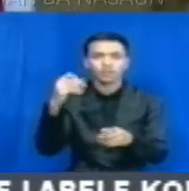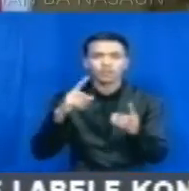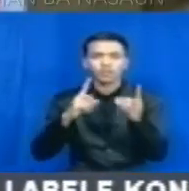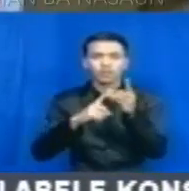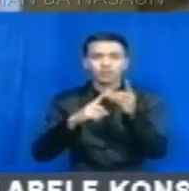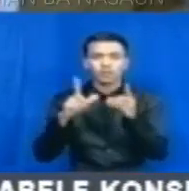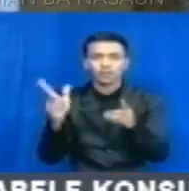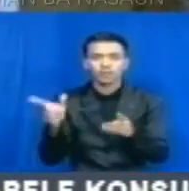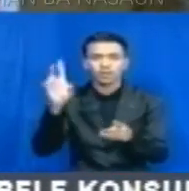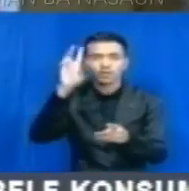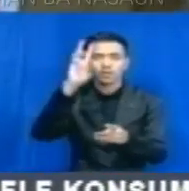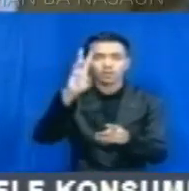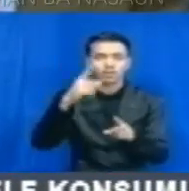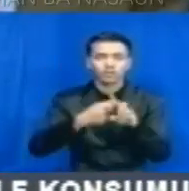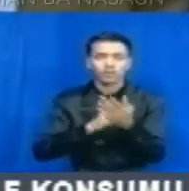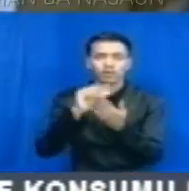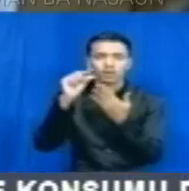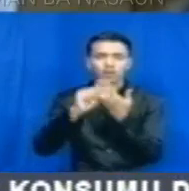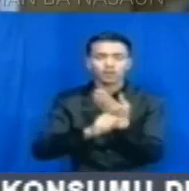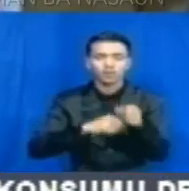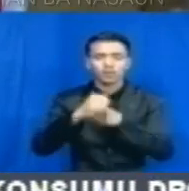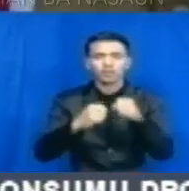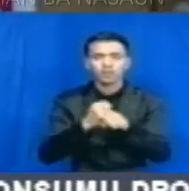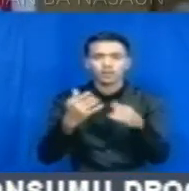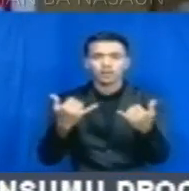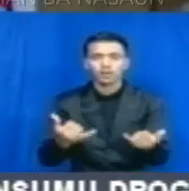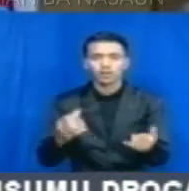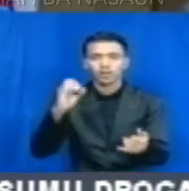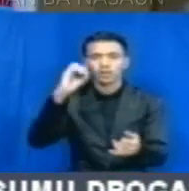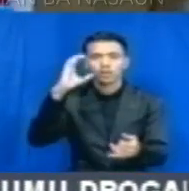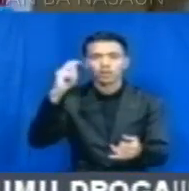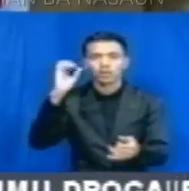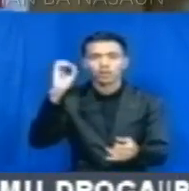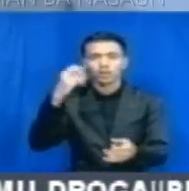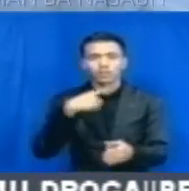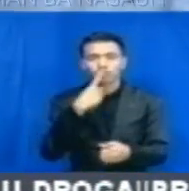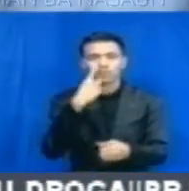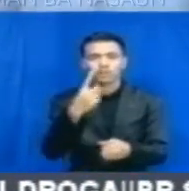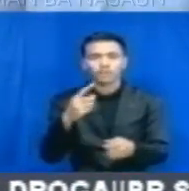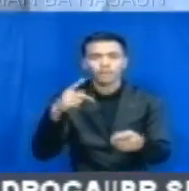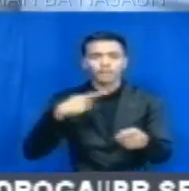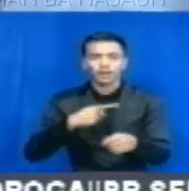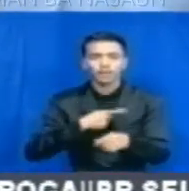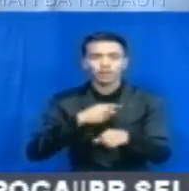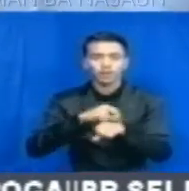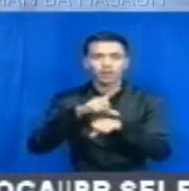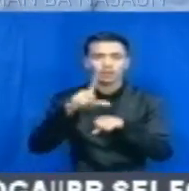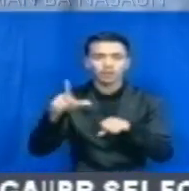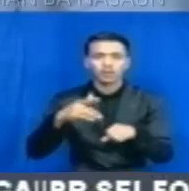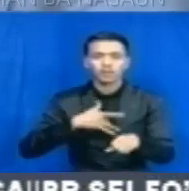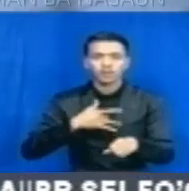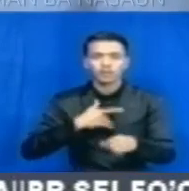lorong ronulu reseneng, Fula Agusto tinang ne. Otto Dorinus informa, Parlamento Nacional,